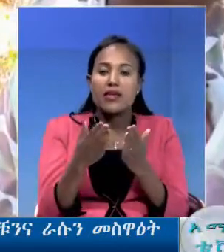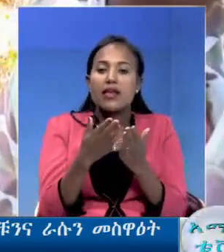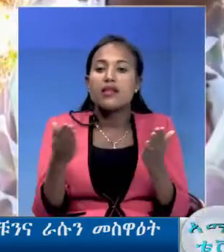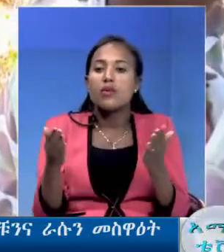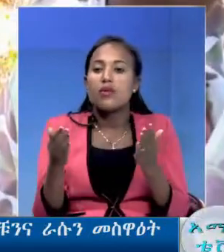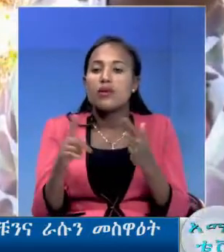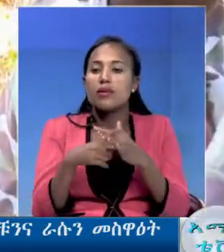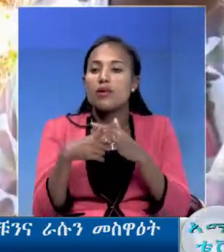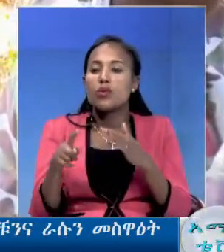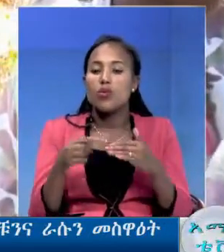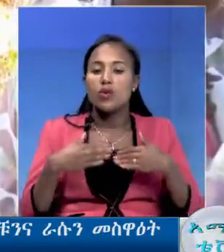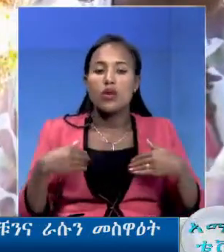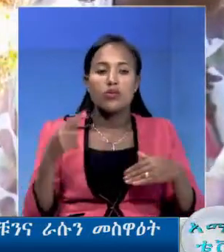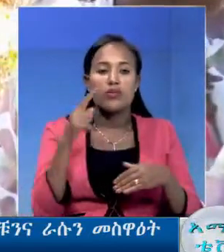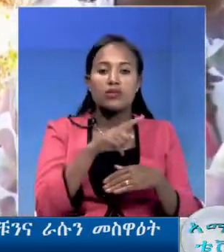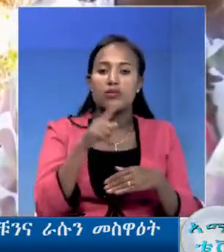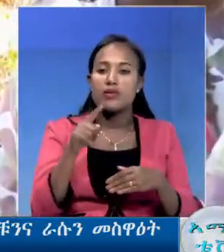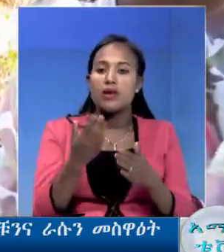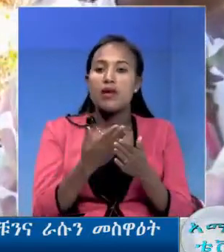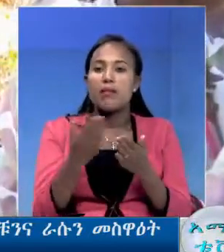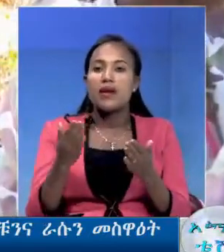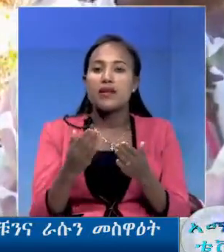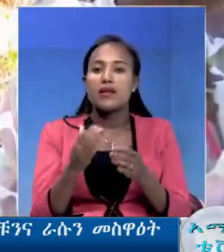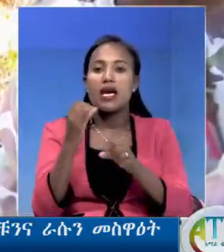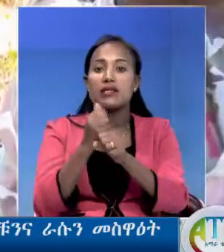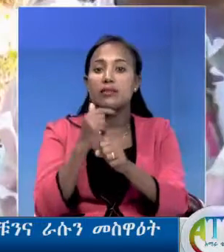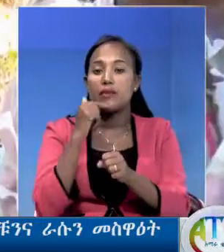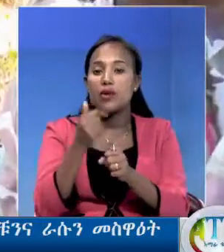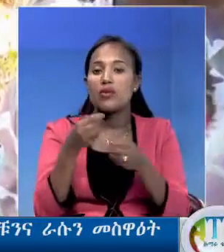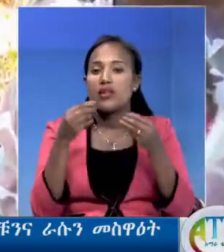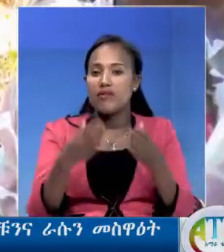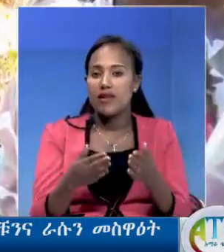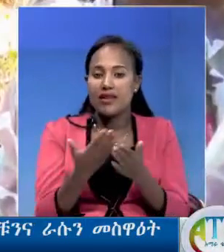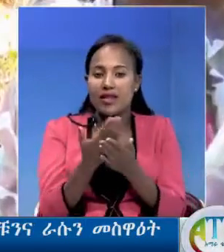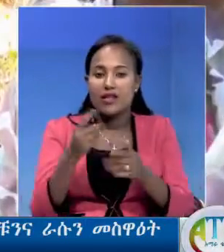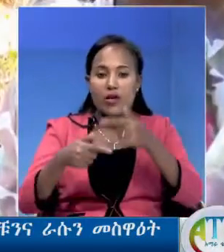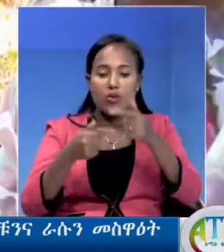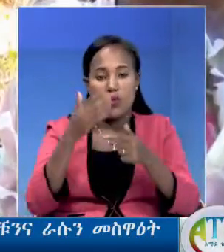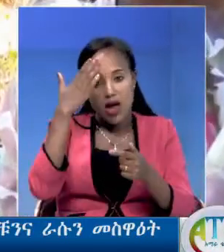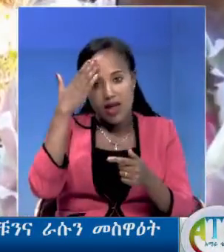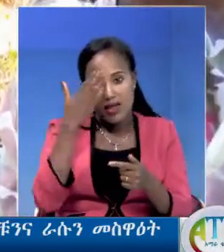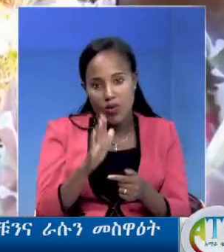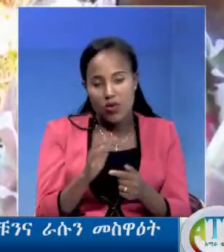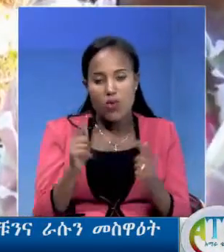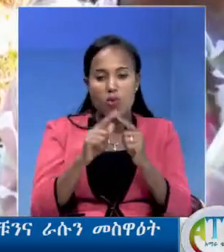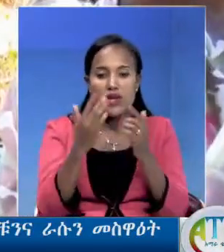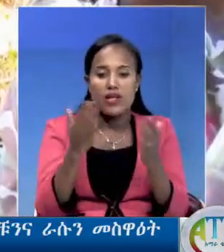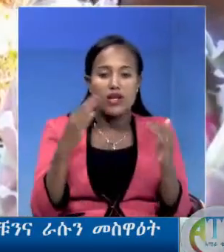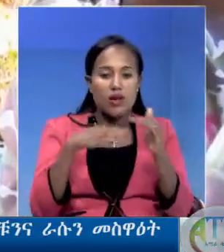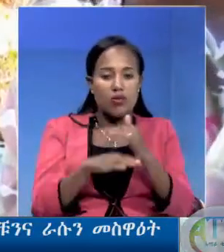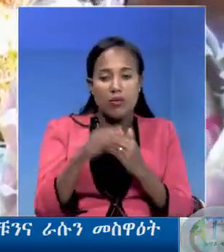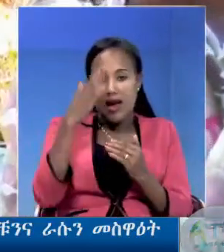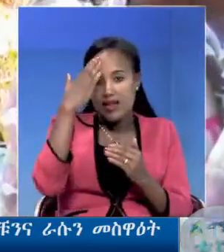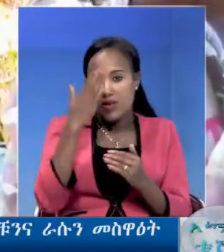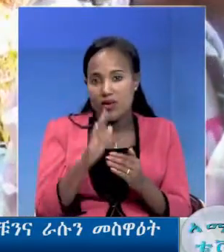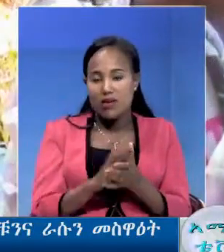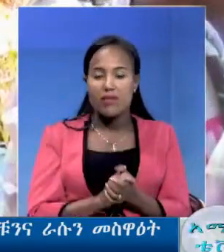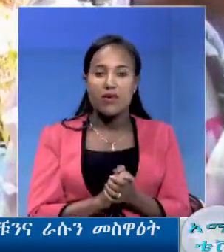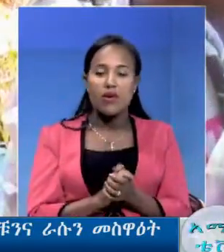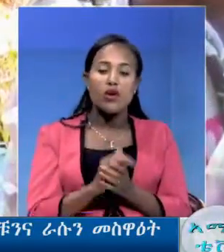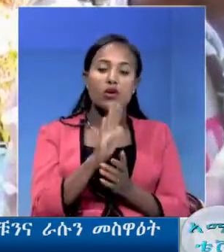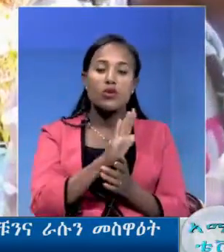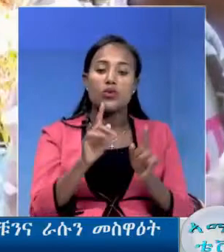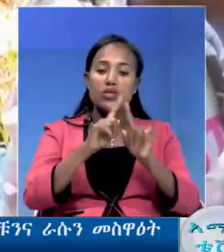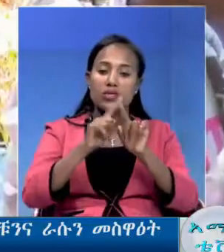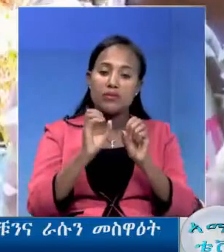የሸሹት? ወጣቱ በዚሁም በዚህ ያዝ የሚለው ነው ያጣ። የት እንደሄዱ አይታወቅም፣ ወዴት እንደበረሩ አይታወቅም። ለልጆች